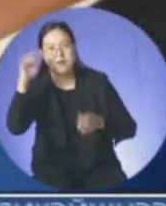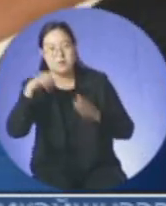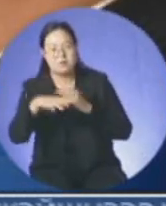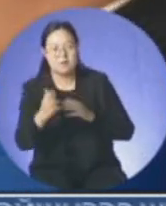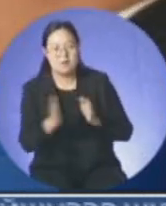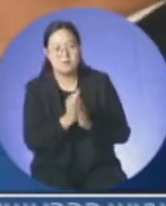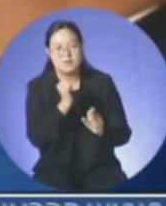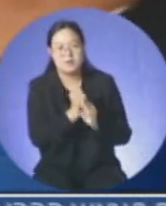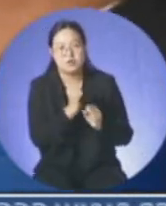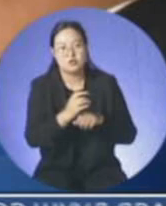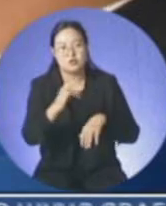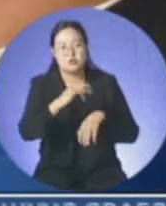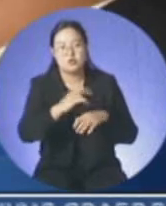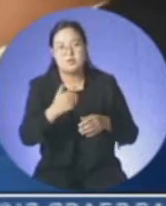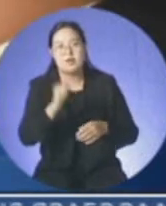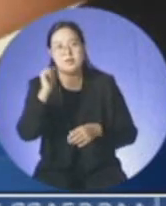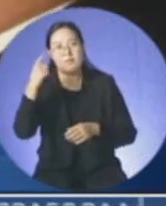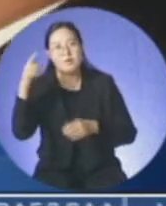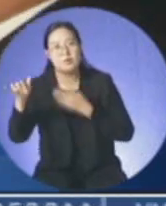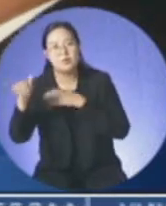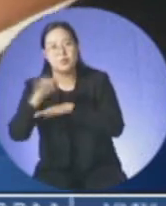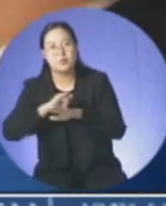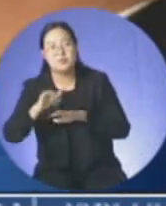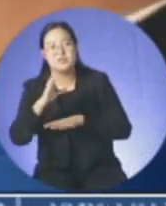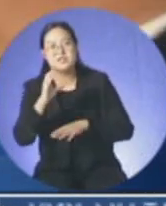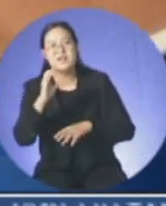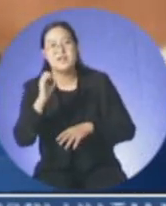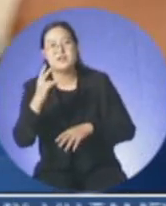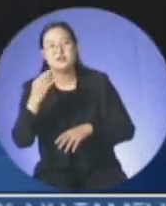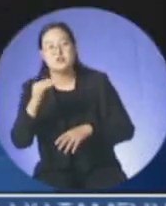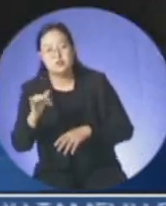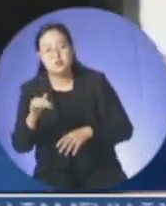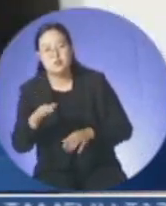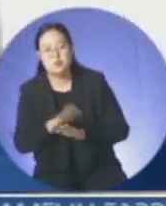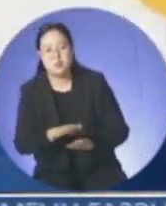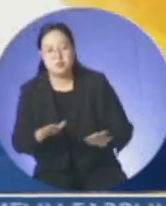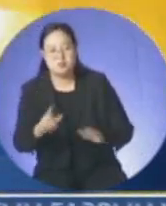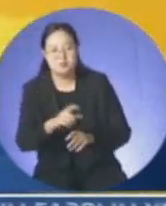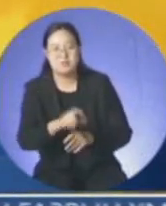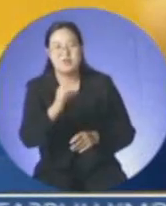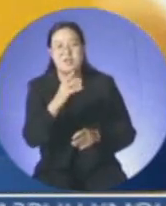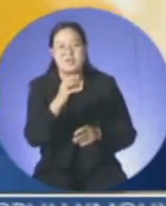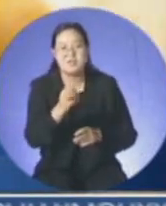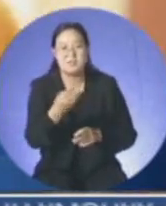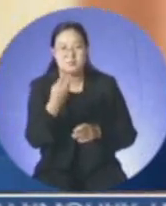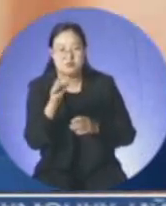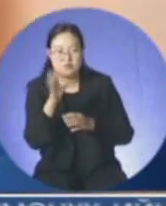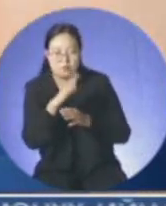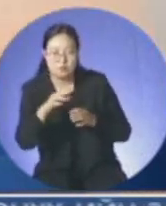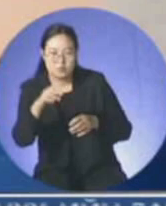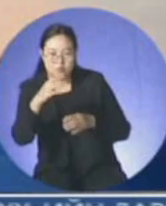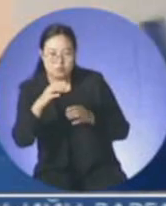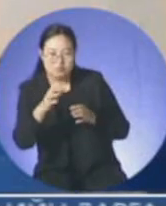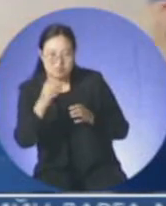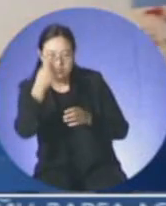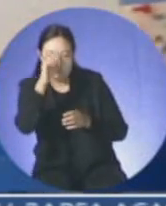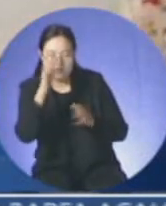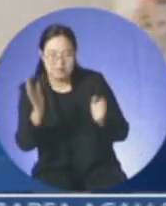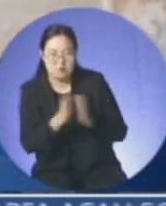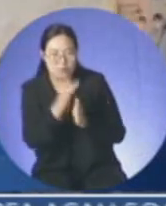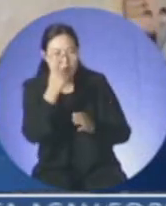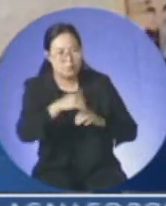хамтын ажиллагааны төв болох Америкийн нэгдсэн улсын Сент-Жуд хүүхдийн хүн эрдэм шинжилгээний судалгааны эмнэлэгтэй хамтран Монгол Улсын Засгийн